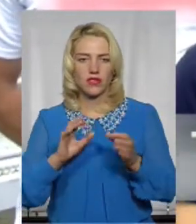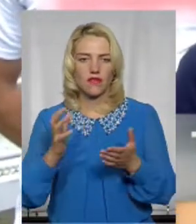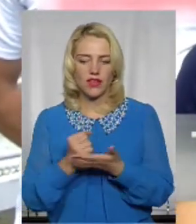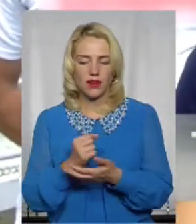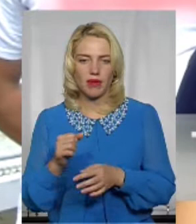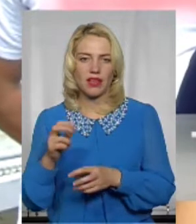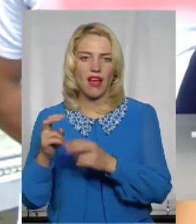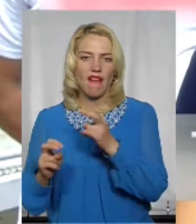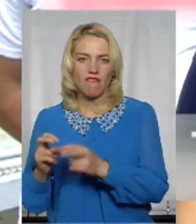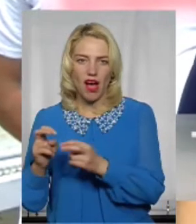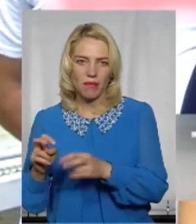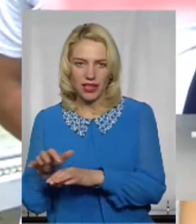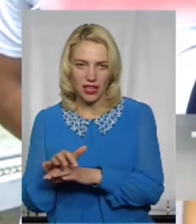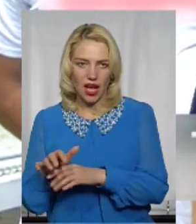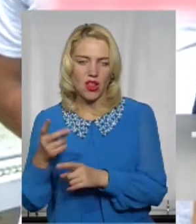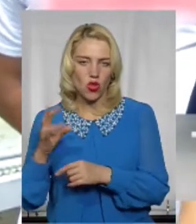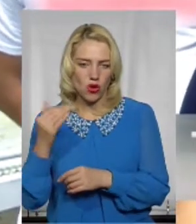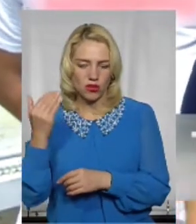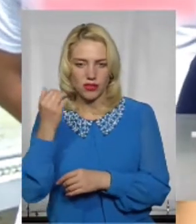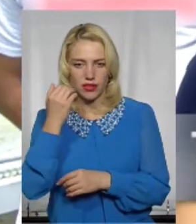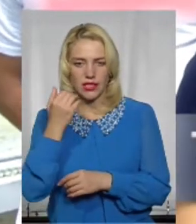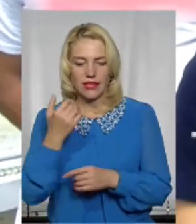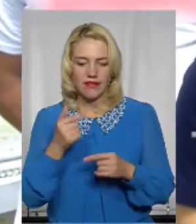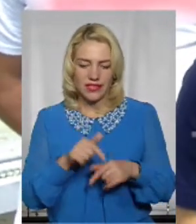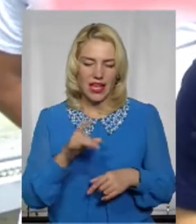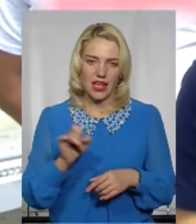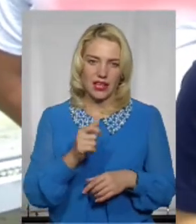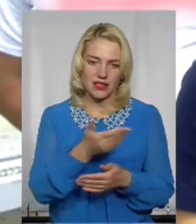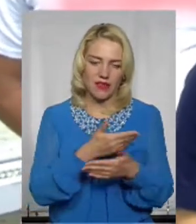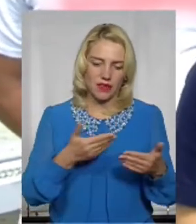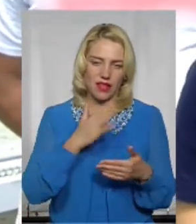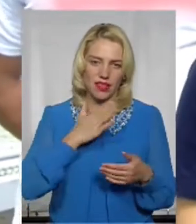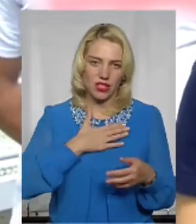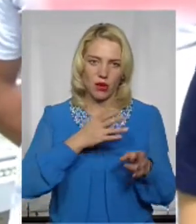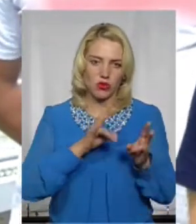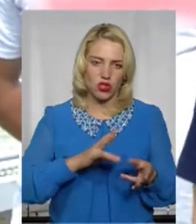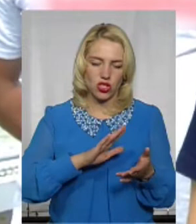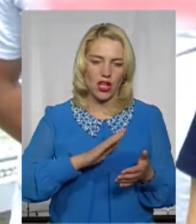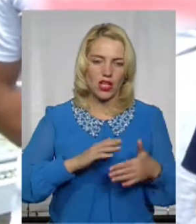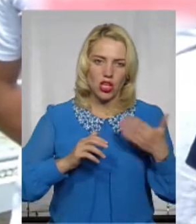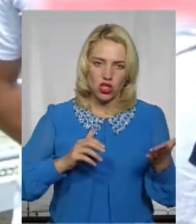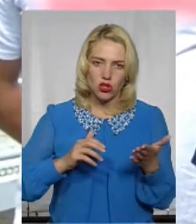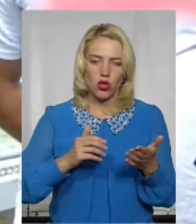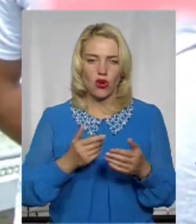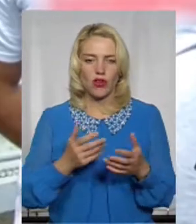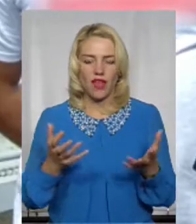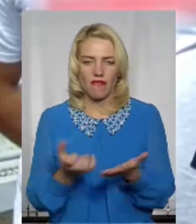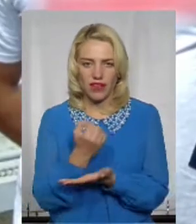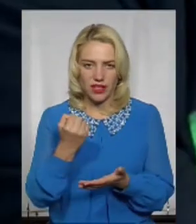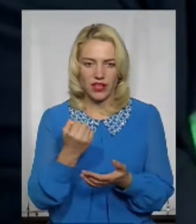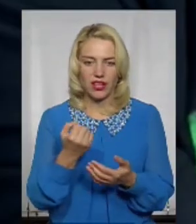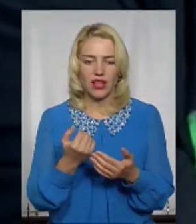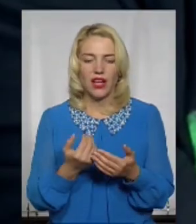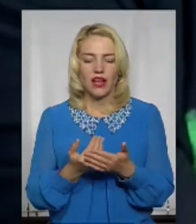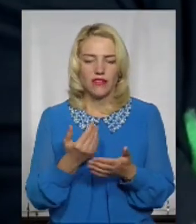але цей раз все-таки виграв суд наша сторона, скажімо так, постраждала сторона від забруднення, від тої ситуації, яка склалася, тому